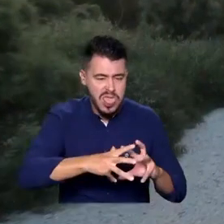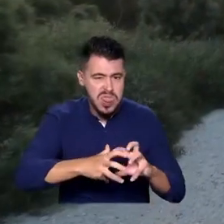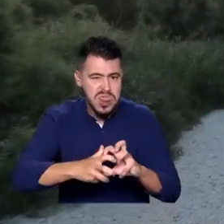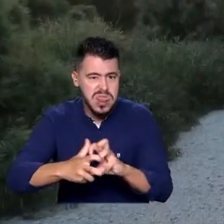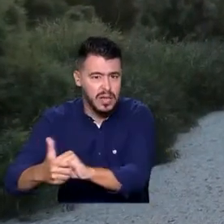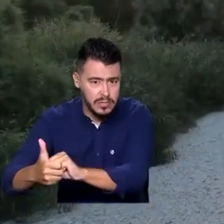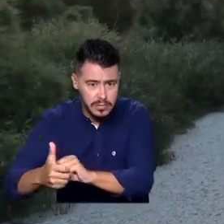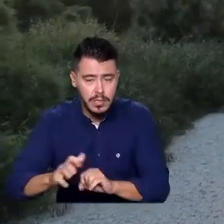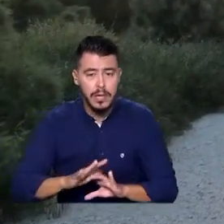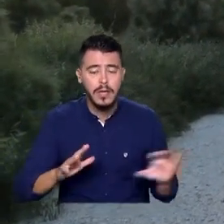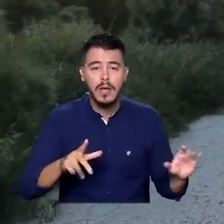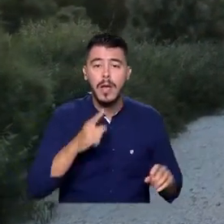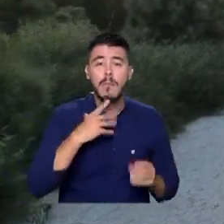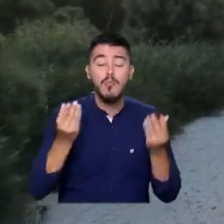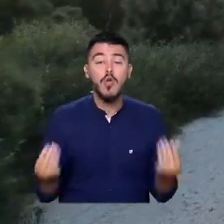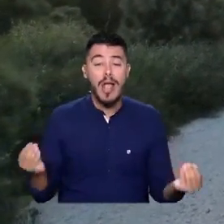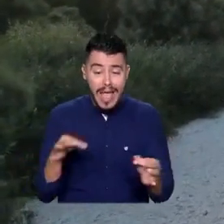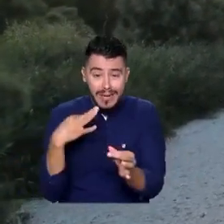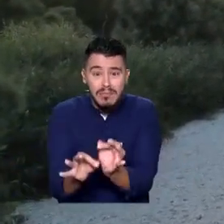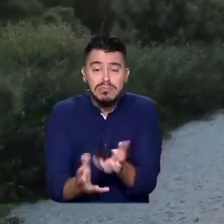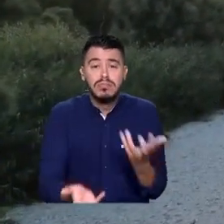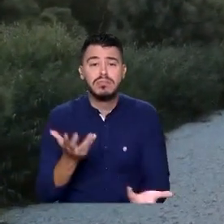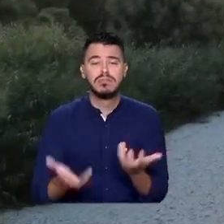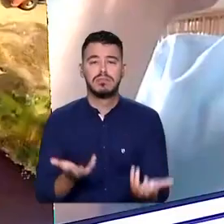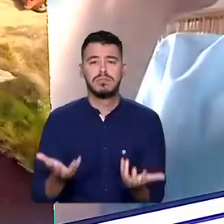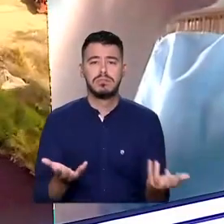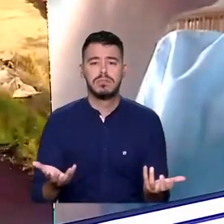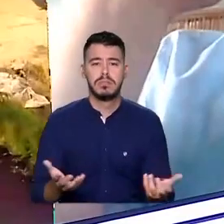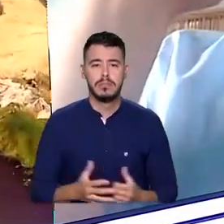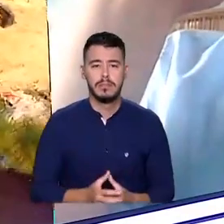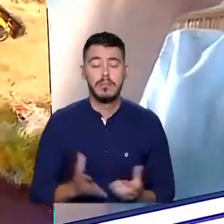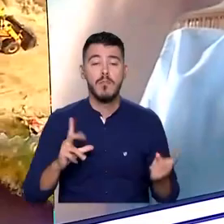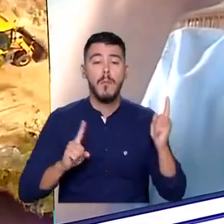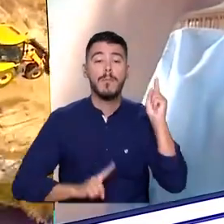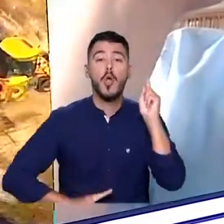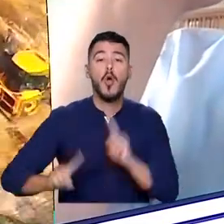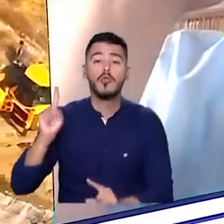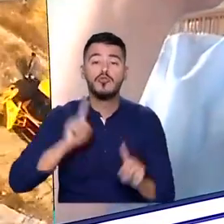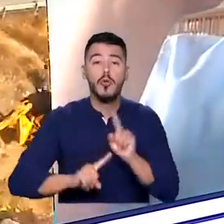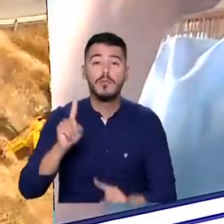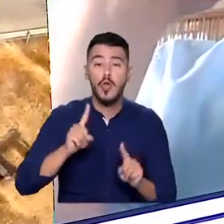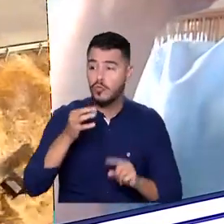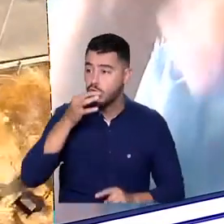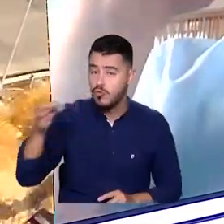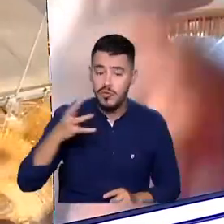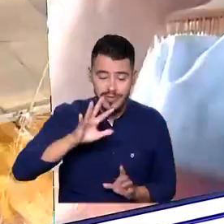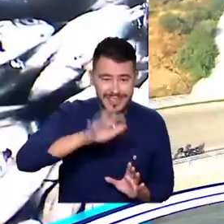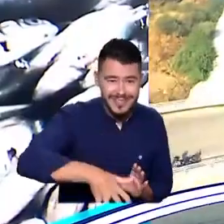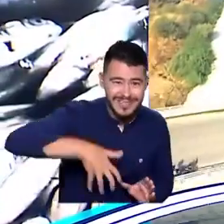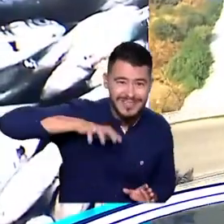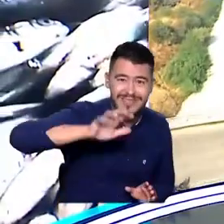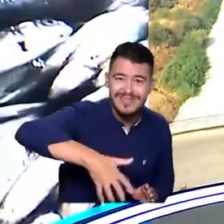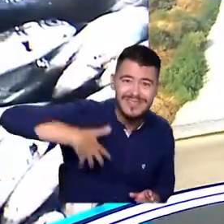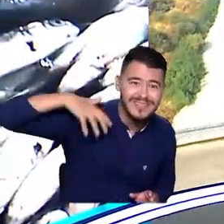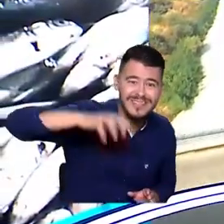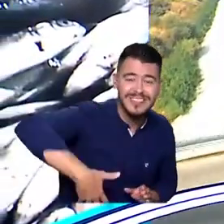των ψαριών που πραγματοποιείται, ζητώντας να αποκαλυφθεί ποιος έδωσε τη σύμβαση. Ποιος του έδωσε την εντολή, ποιος του είπε να τα θάψει